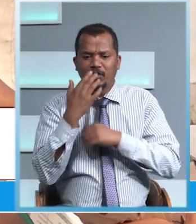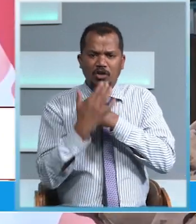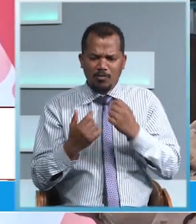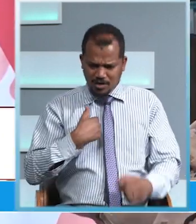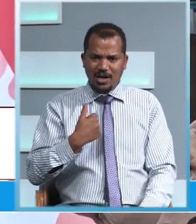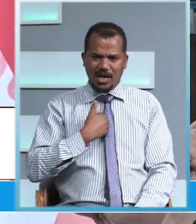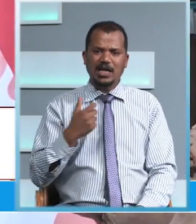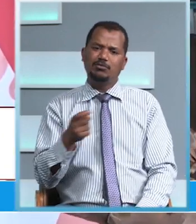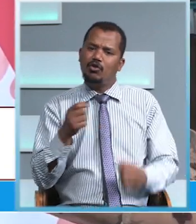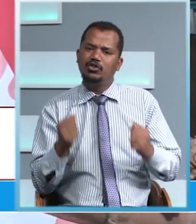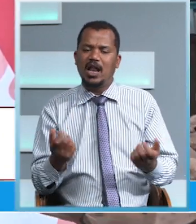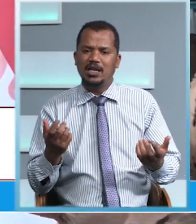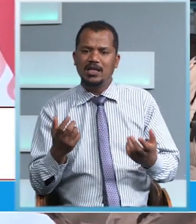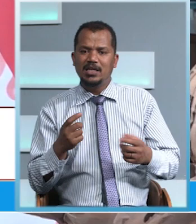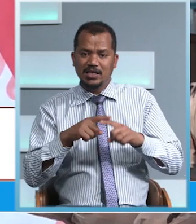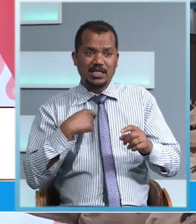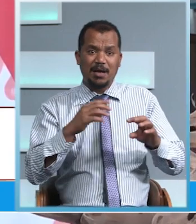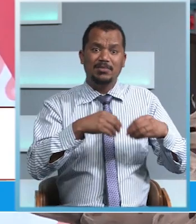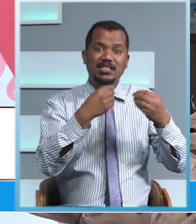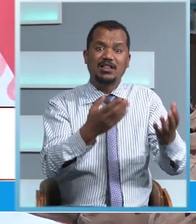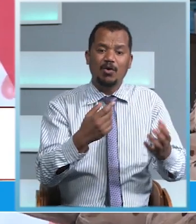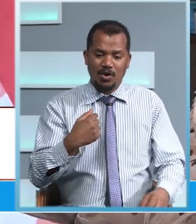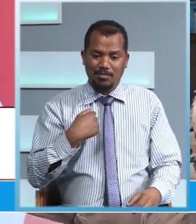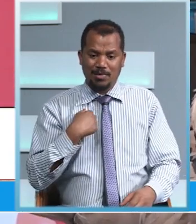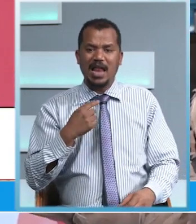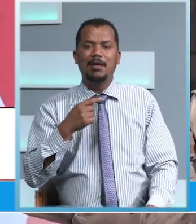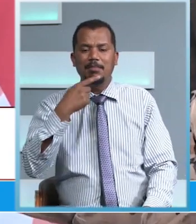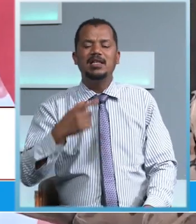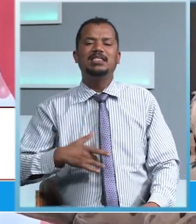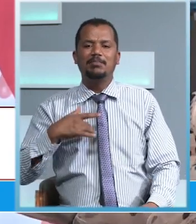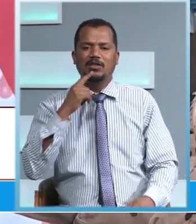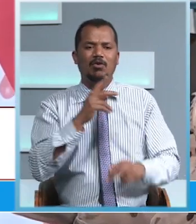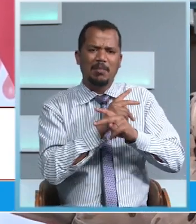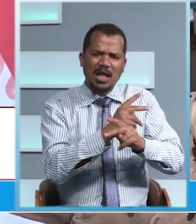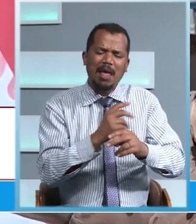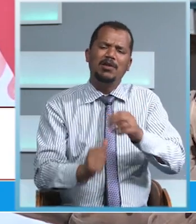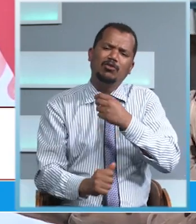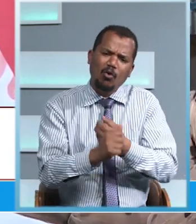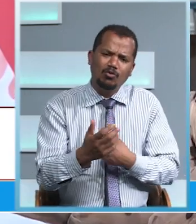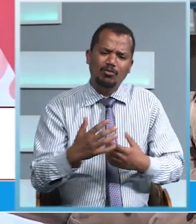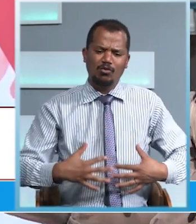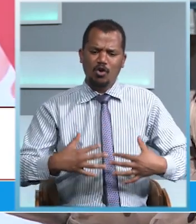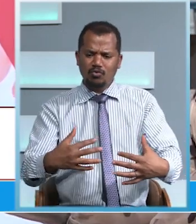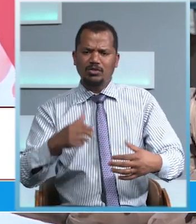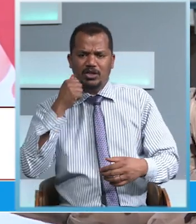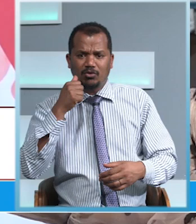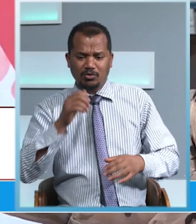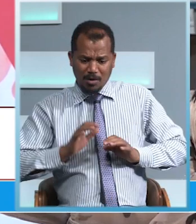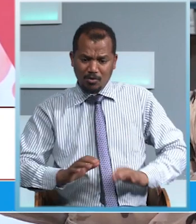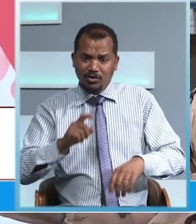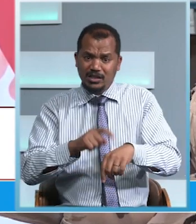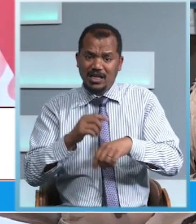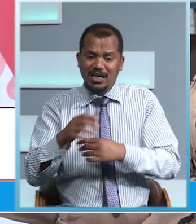ይያም ደሙ ለኛም ሊሆን ይችላል አናቀም ግን እንደለግሰው ለኔ በሚል ስሜት ነው ለመከላከያም ሊሆን ይችላል ለተጎዱም ለርጉዝ